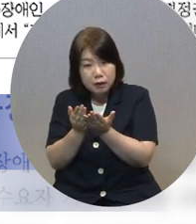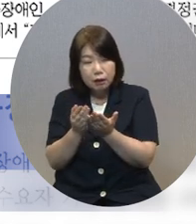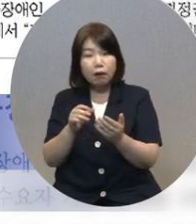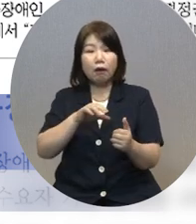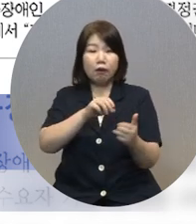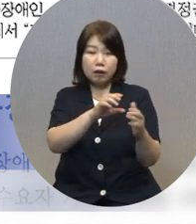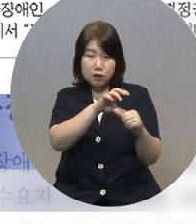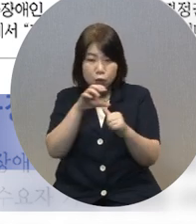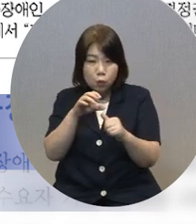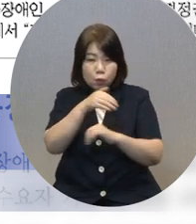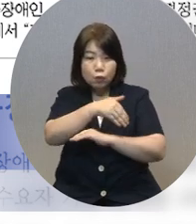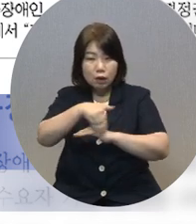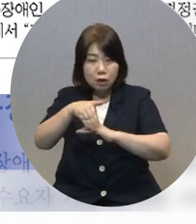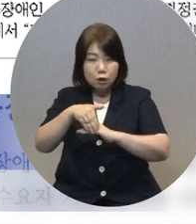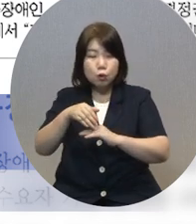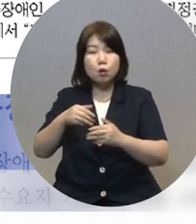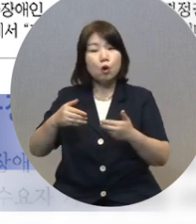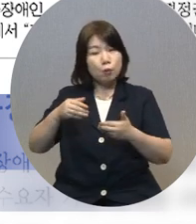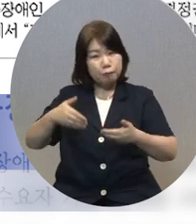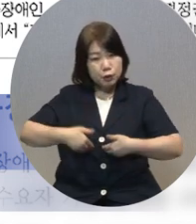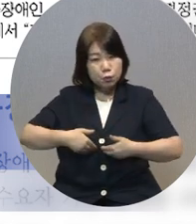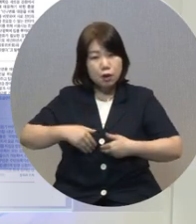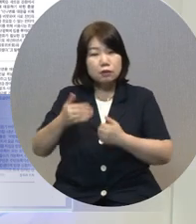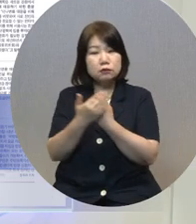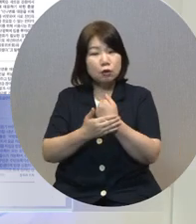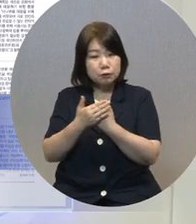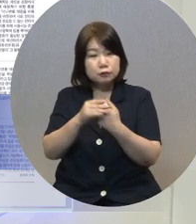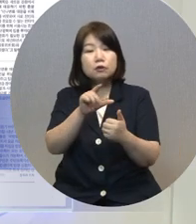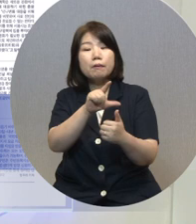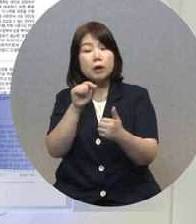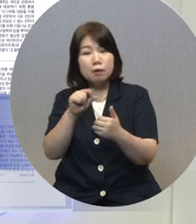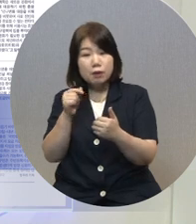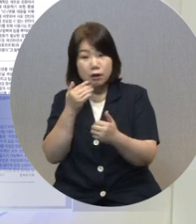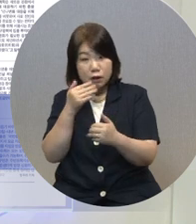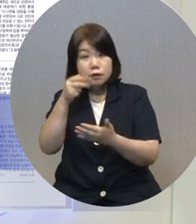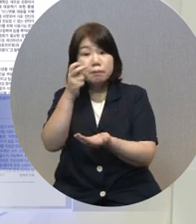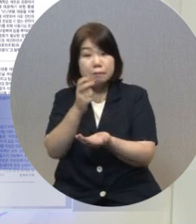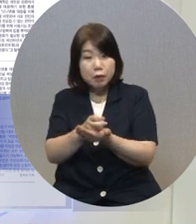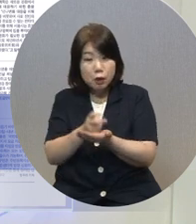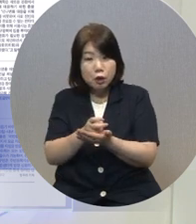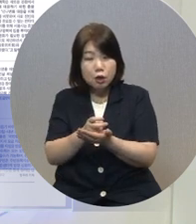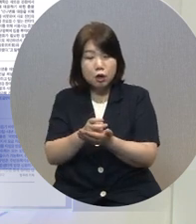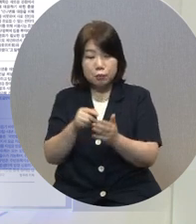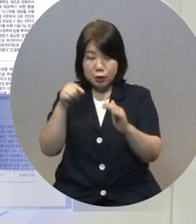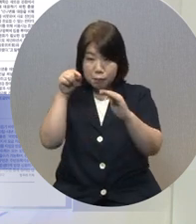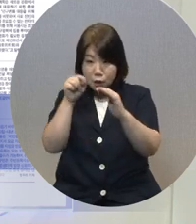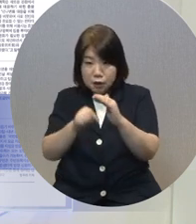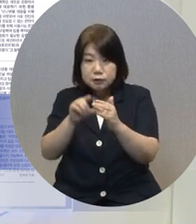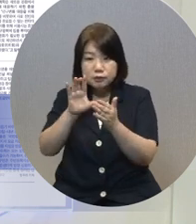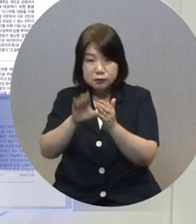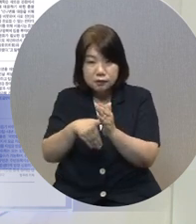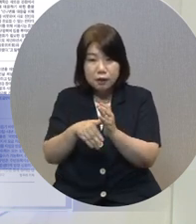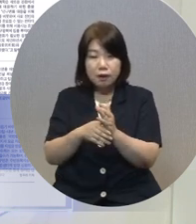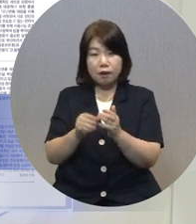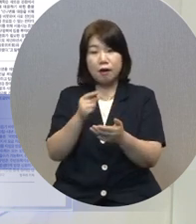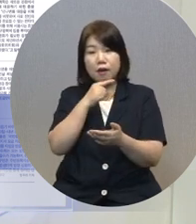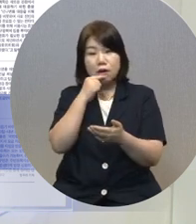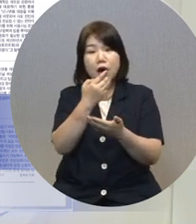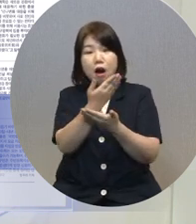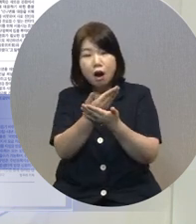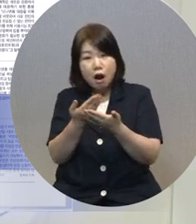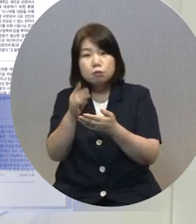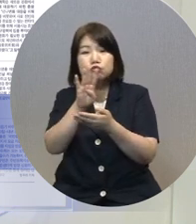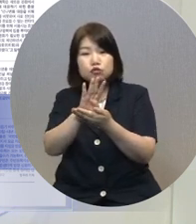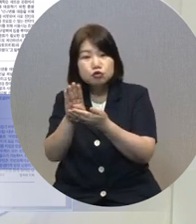수립하고이 필요한 서비스를 선택하는 제도인데요 이날 현장 방문에서 이길 자가는 강북구 장애인